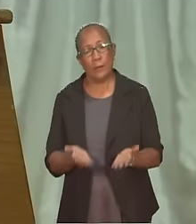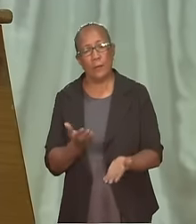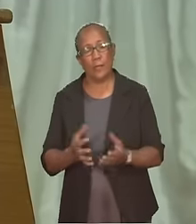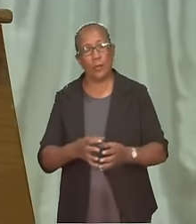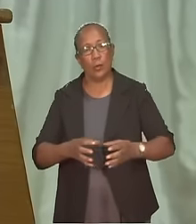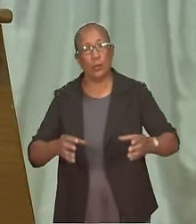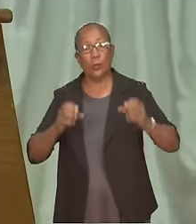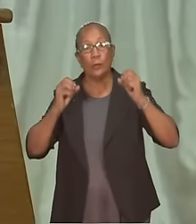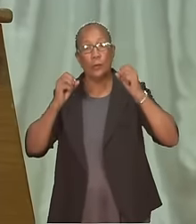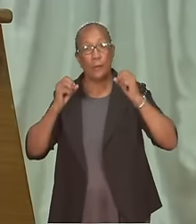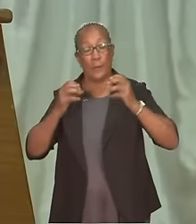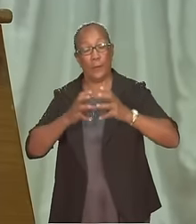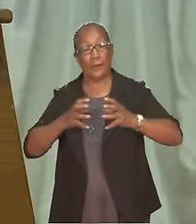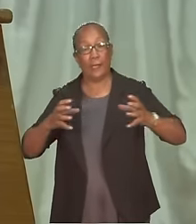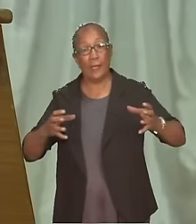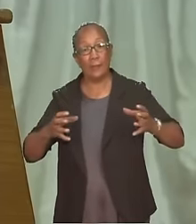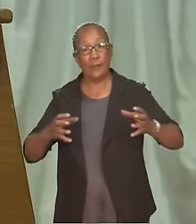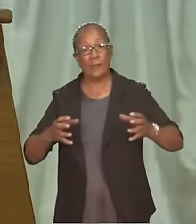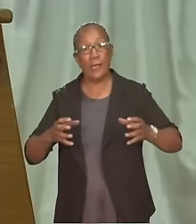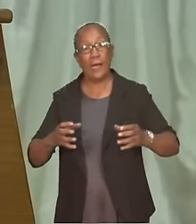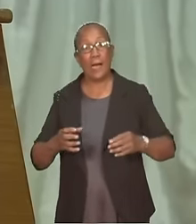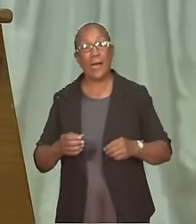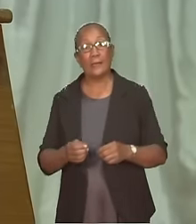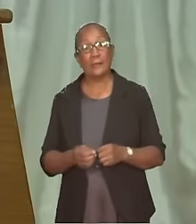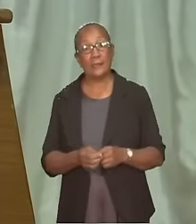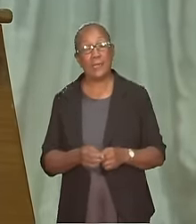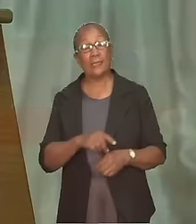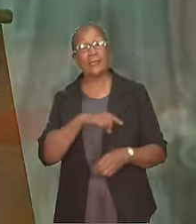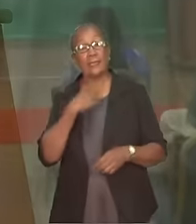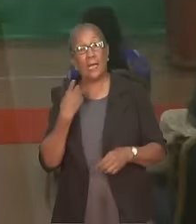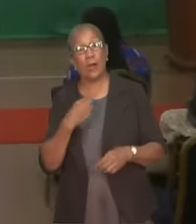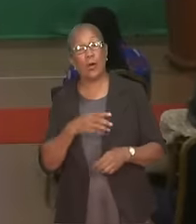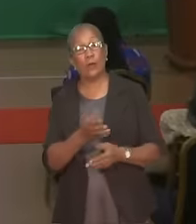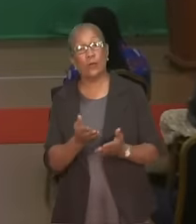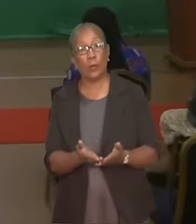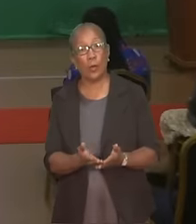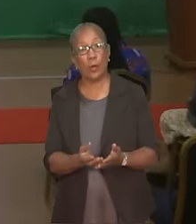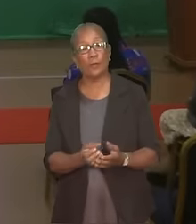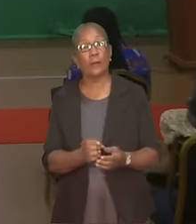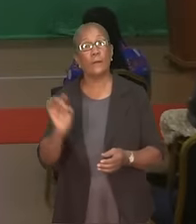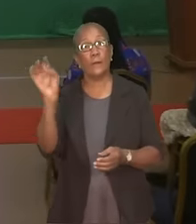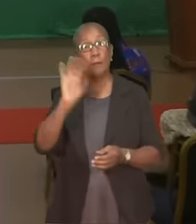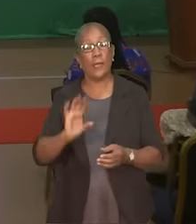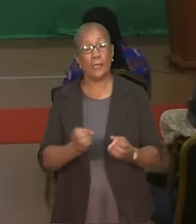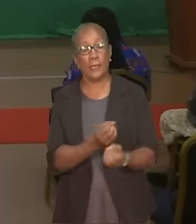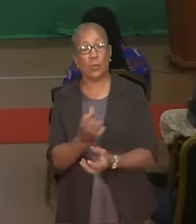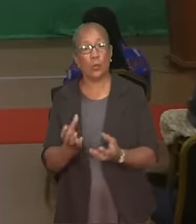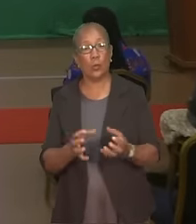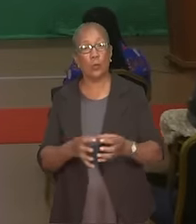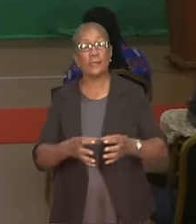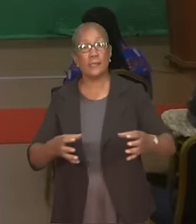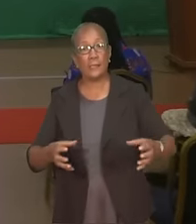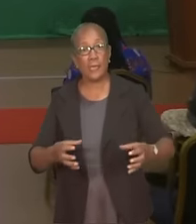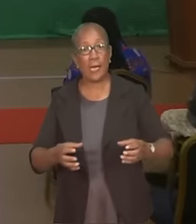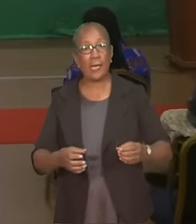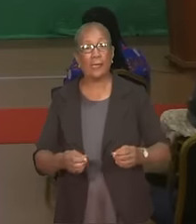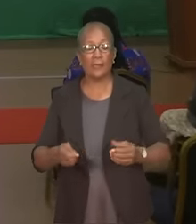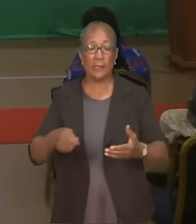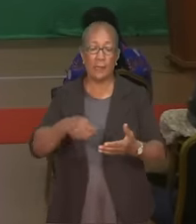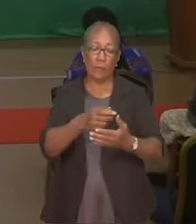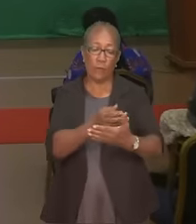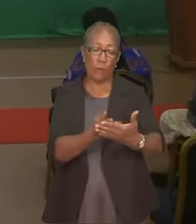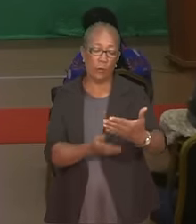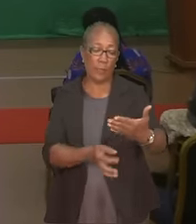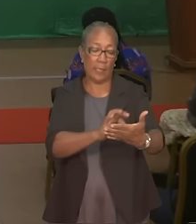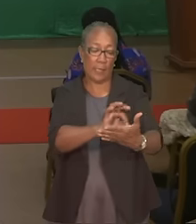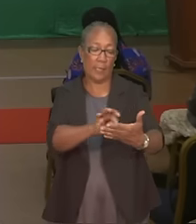bedrijven, als zij een slachtoffer worden van verhoogde energietarief, bij economische zaken, formulier ontwikkeld, invullen en vragen